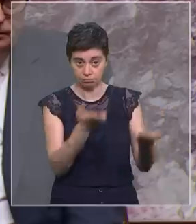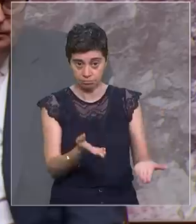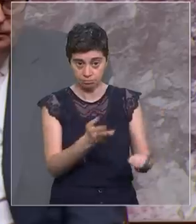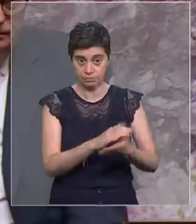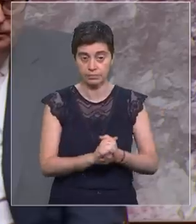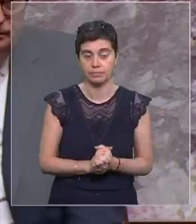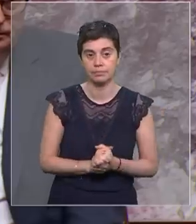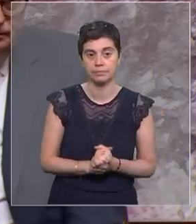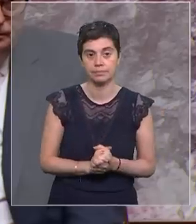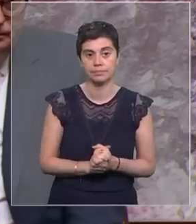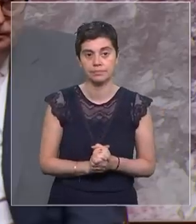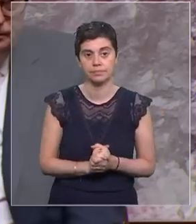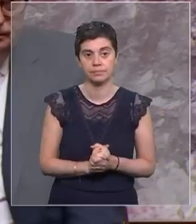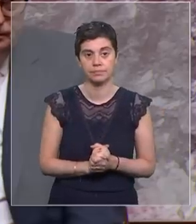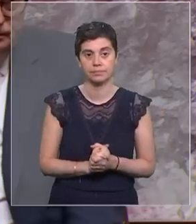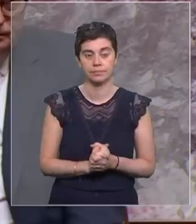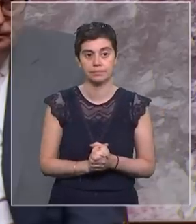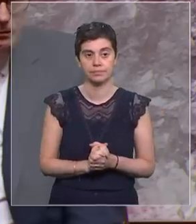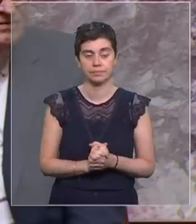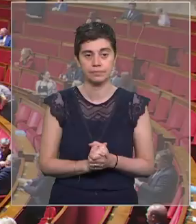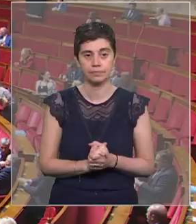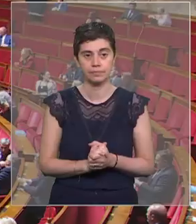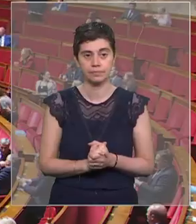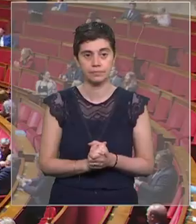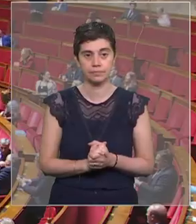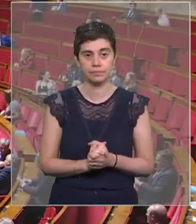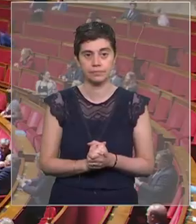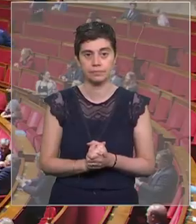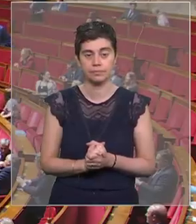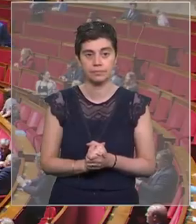Nadège Abou-Mangoli pour le groupe LFI.